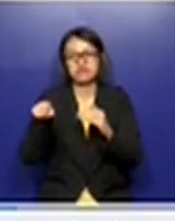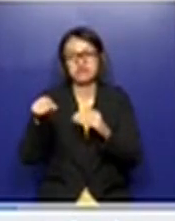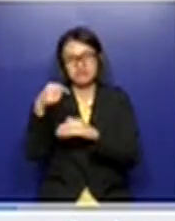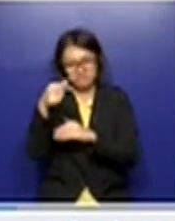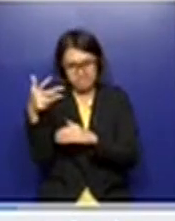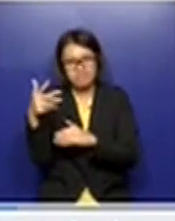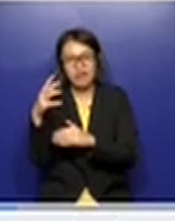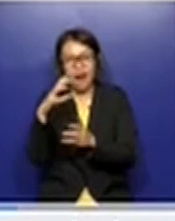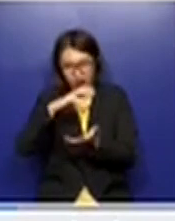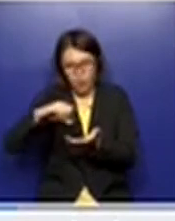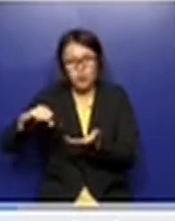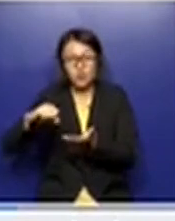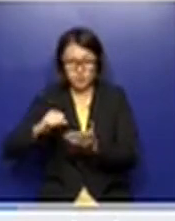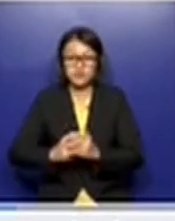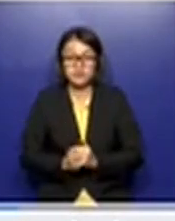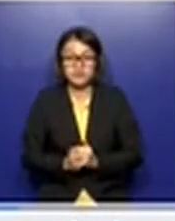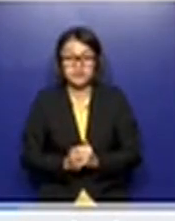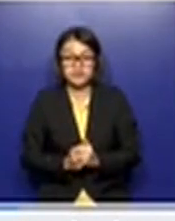ครับ